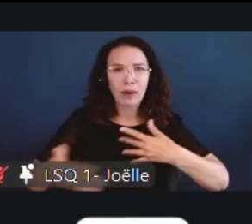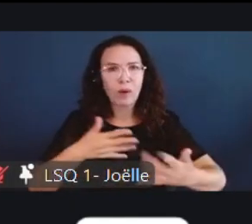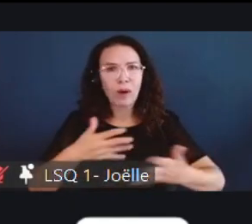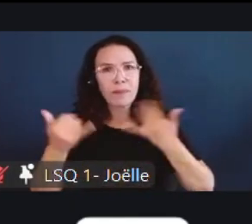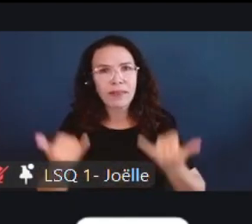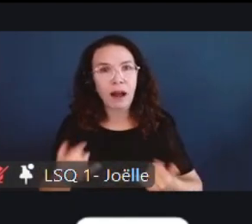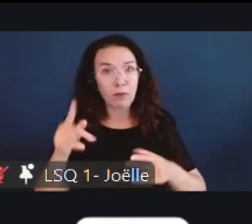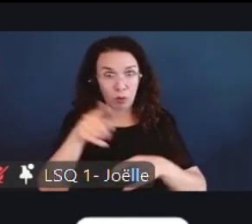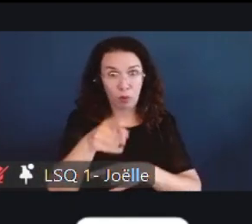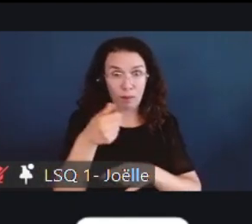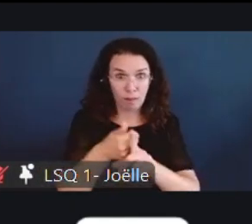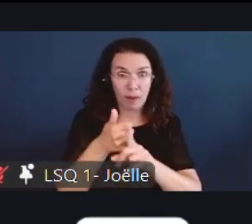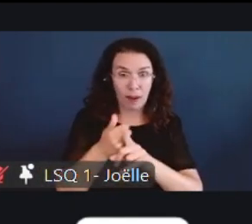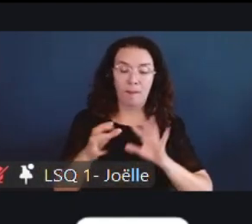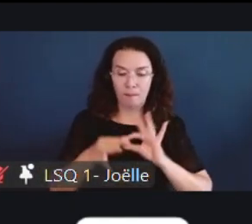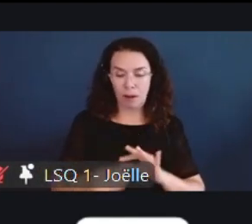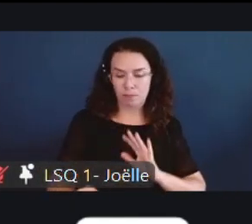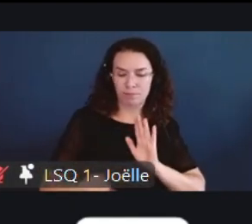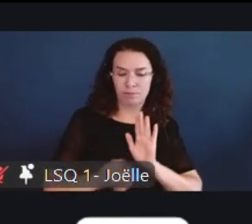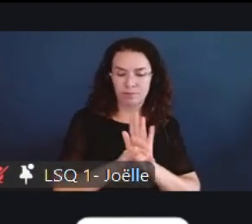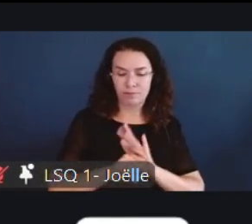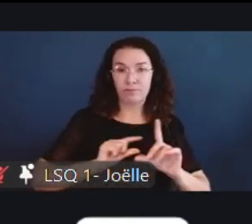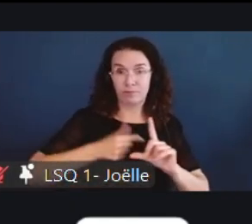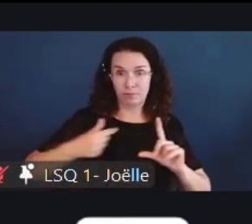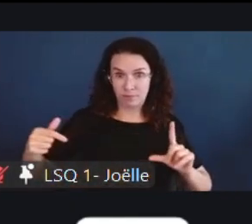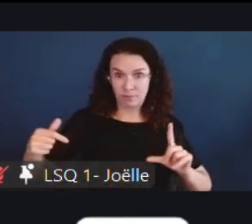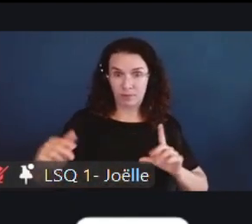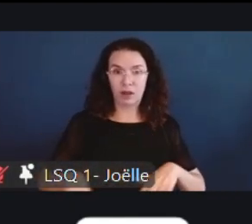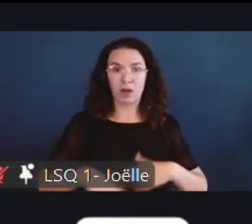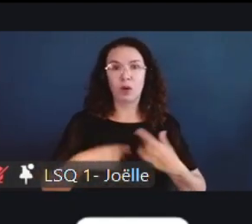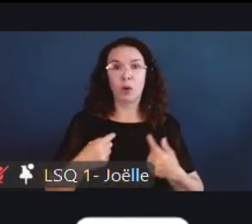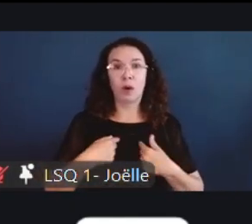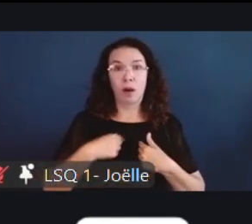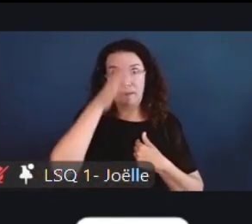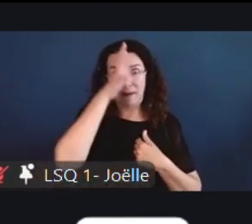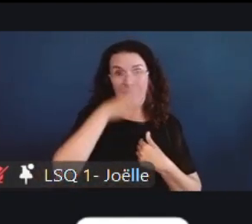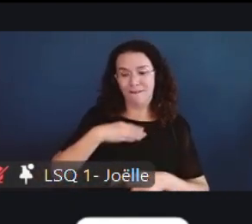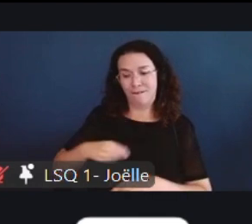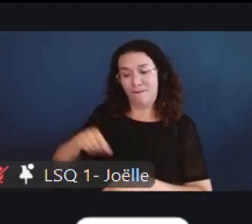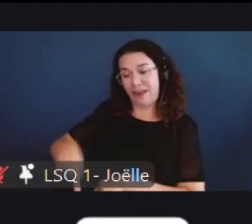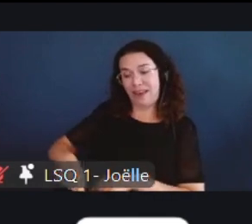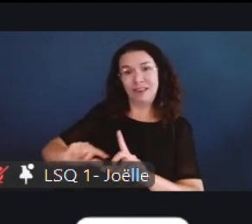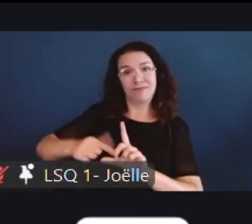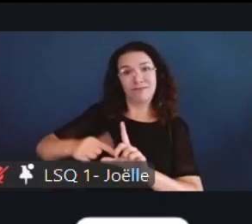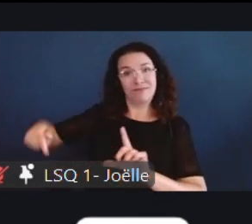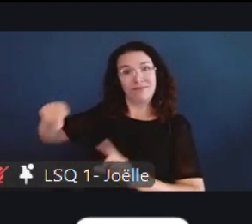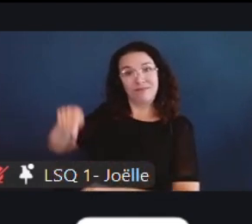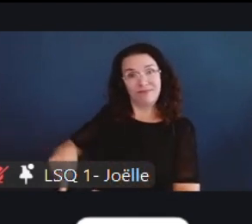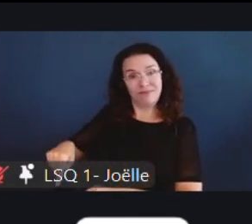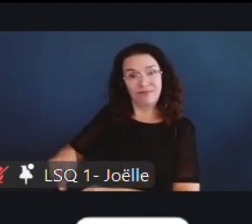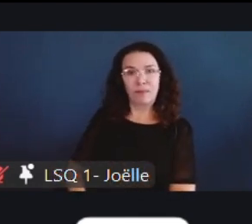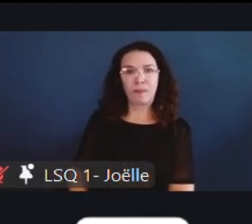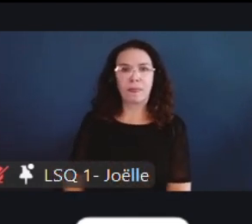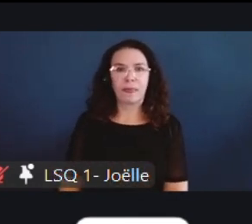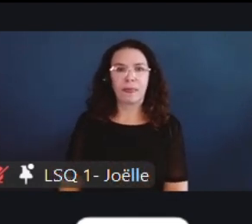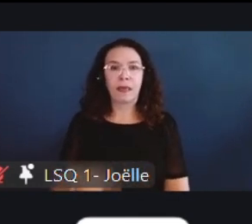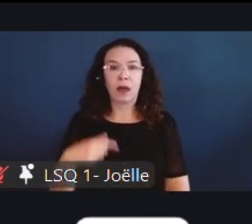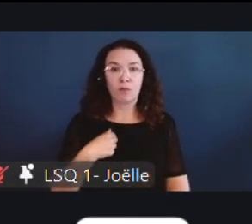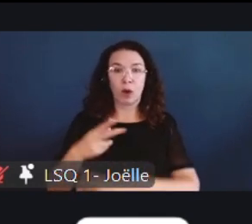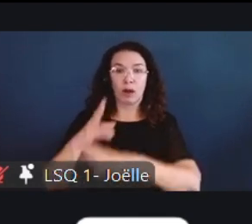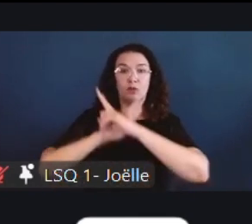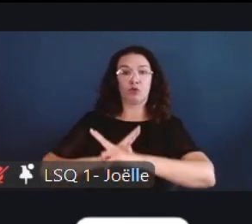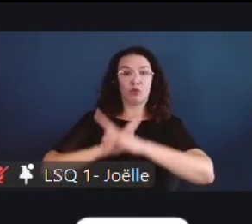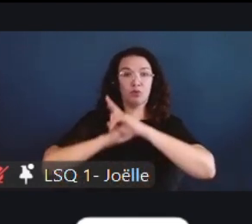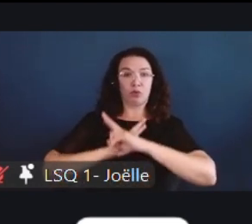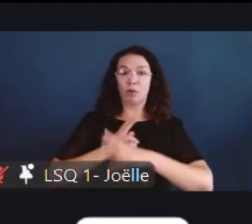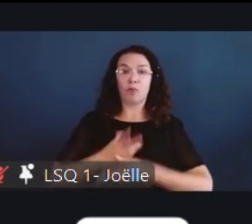que membre de la communauté de LGBTQIA+, parent ou personne tutrice d'une personne de LGBTQIA+, prestataire de